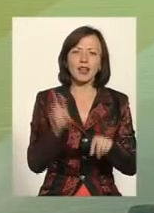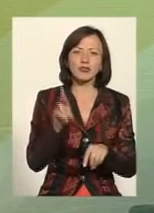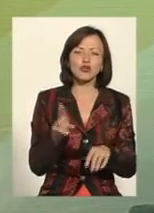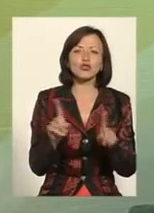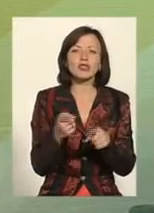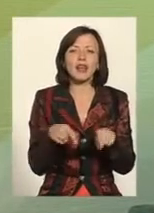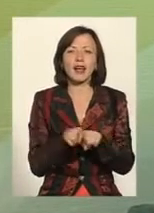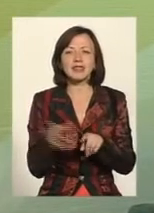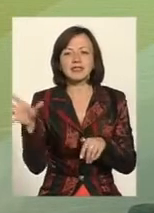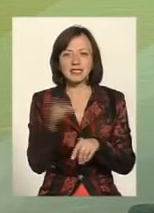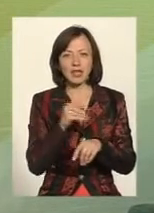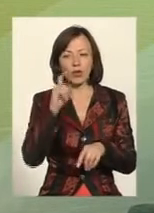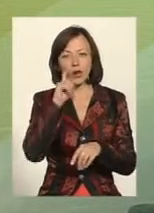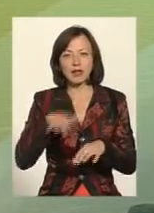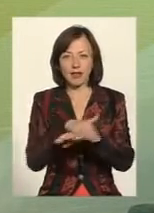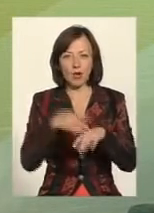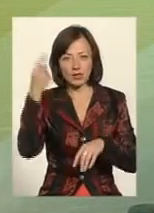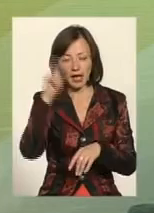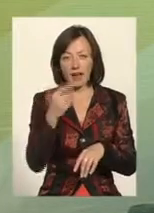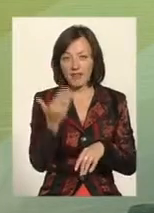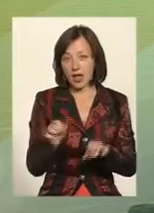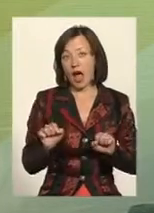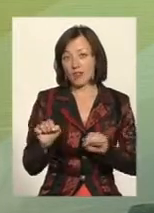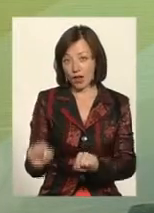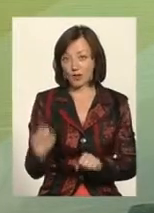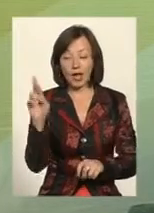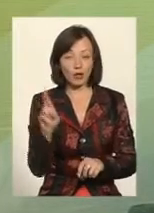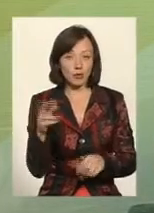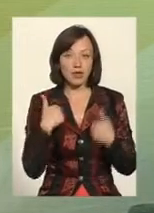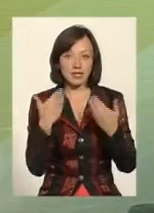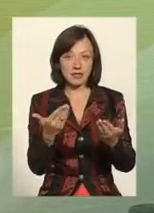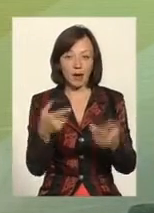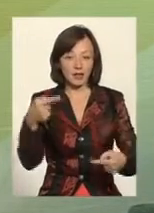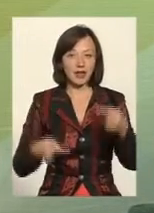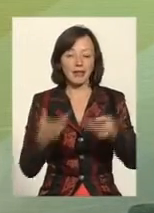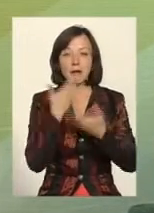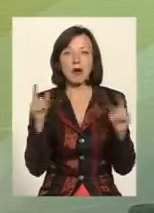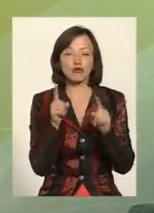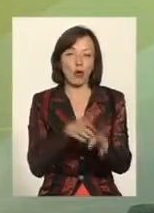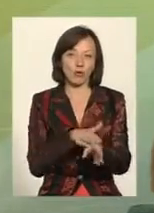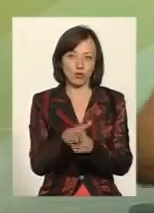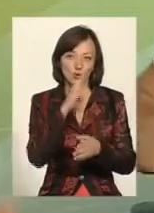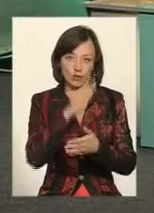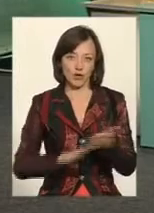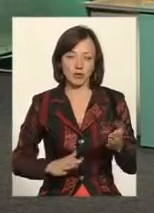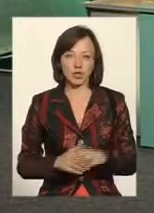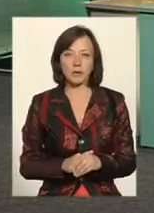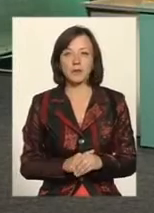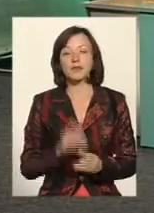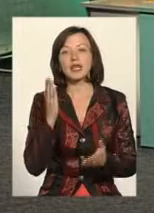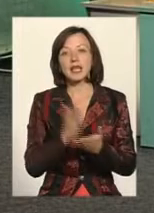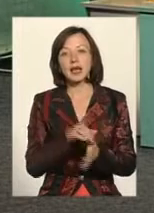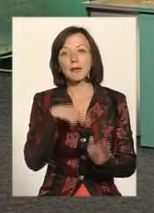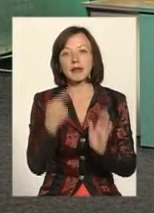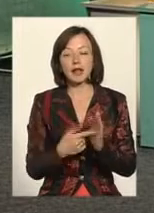що такий Янукович, знає весь український народ. Тому, якщо ви є адвокатом Януковича, мені з вами дискутувати нема що абсолютно. Вибачте. Але є питання